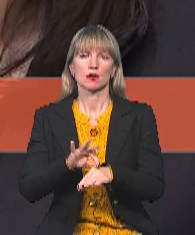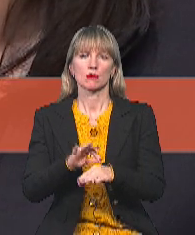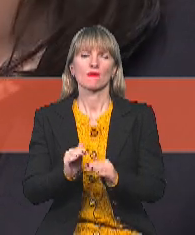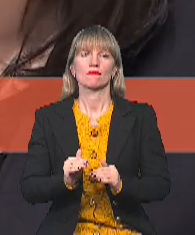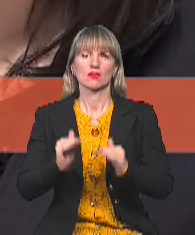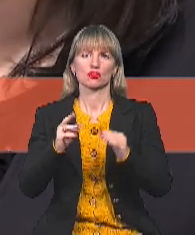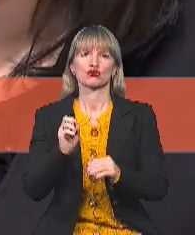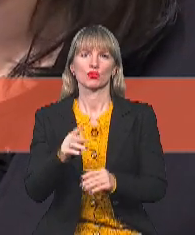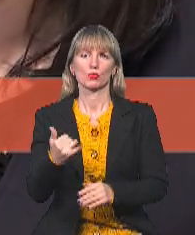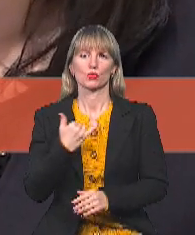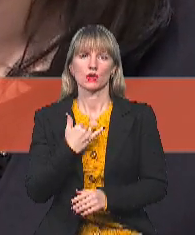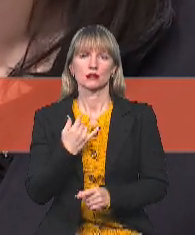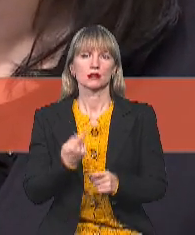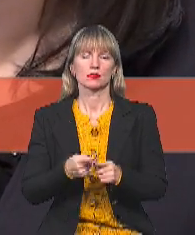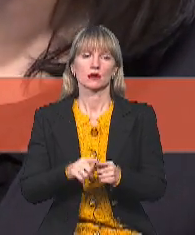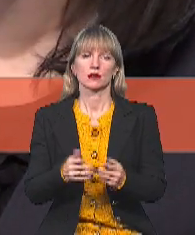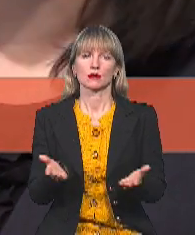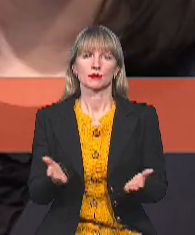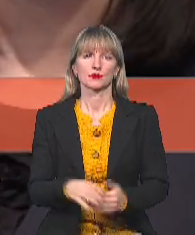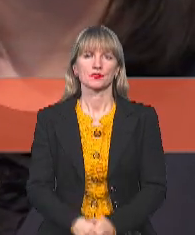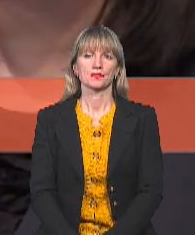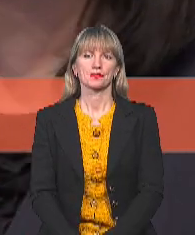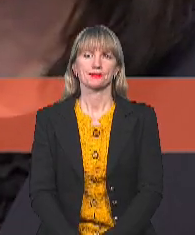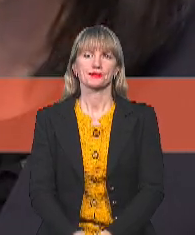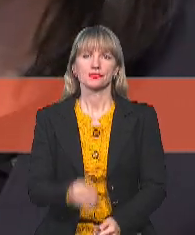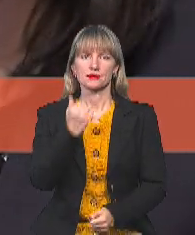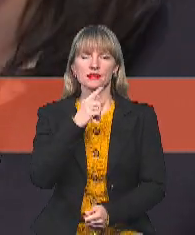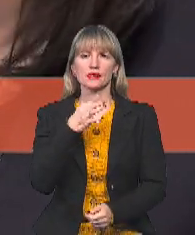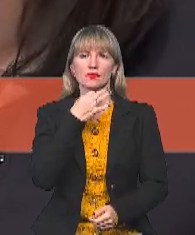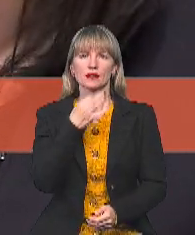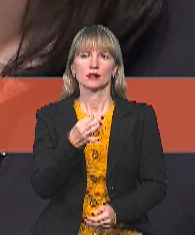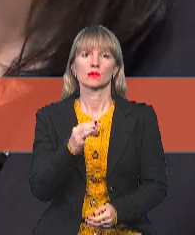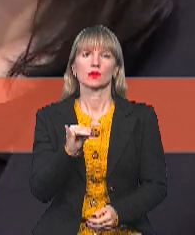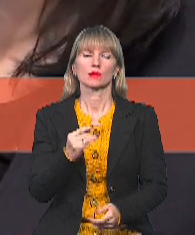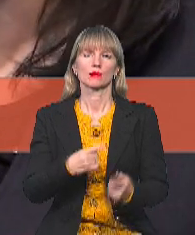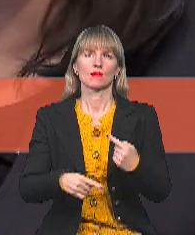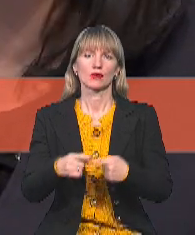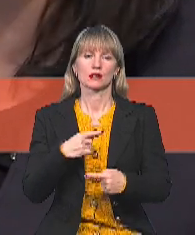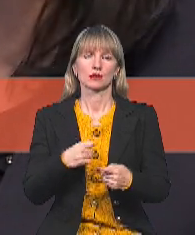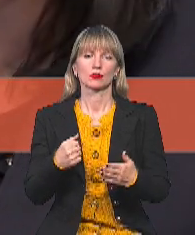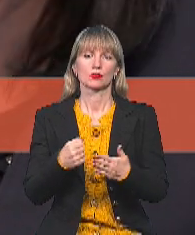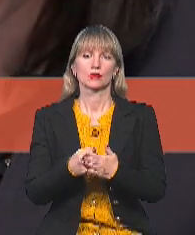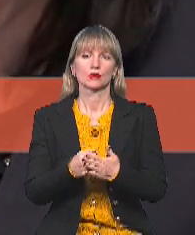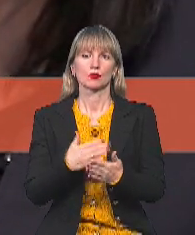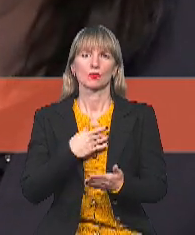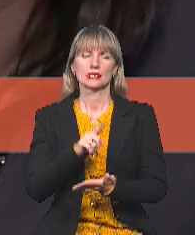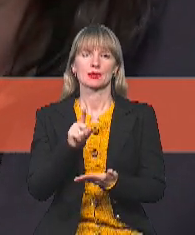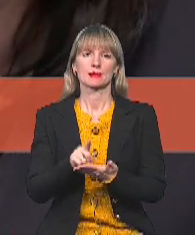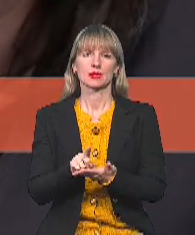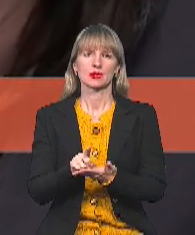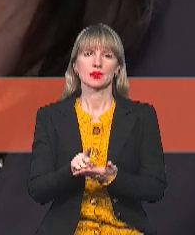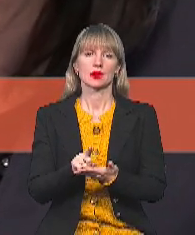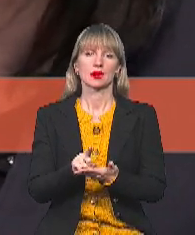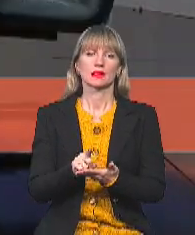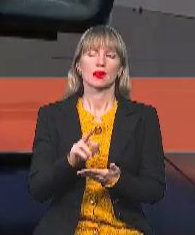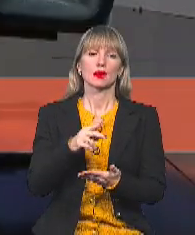гораздо выше, чем у нас. Поэтому... Дякую вам за відповідь. І повертаємося до мого запитання. Власне,